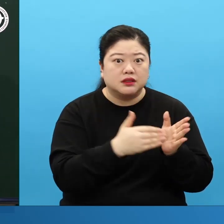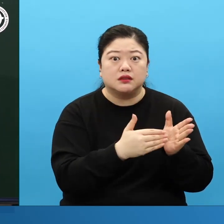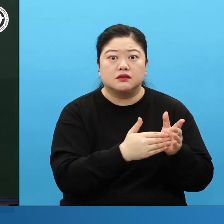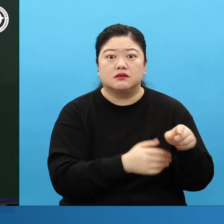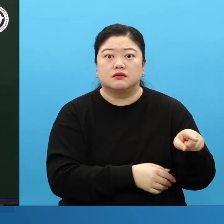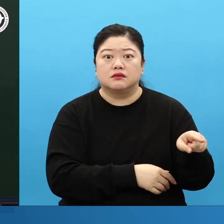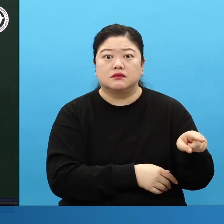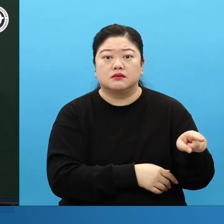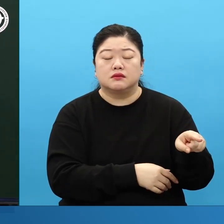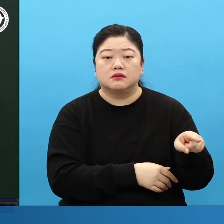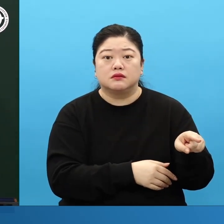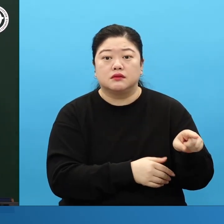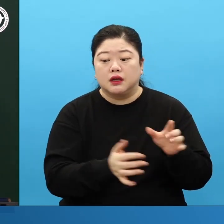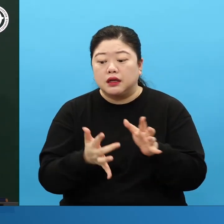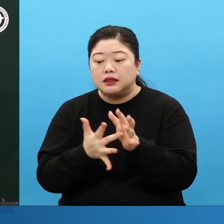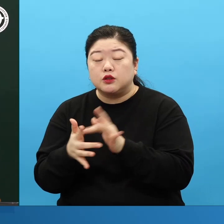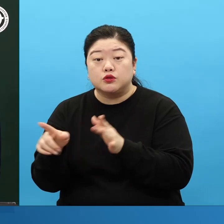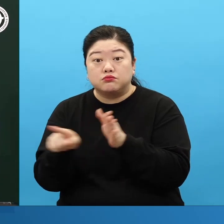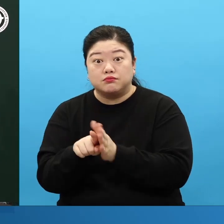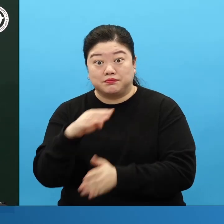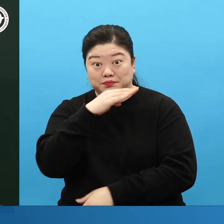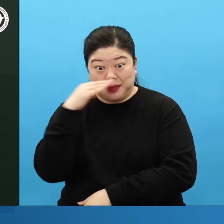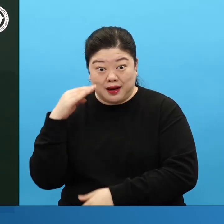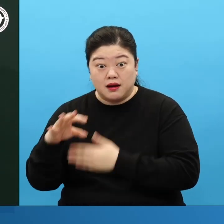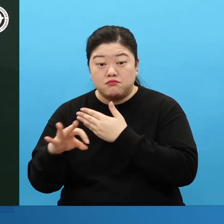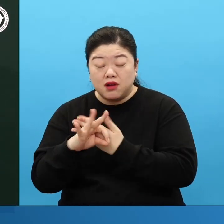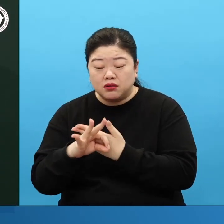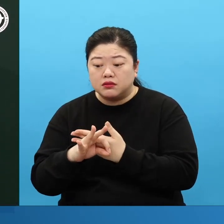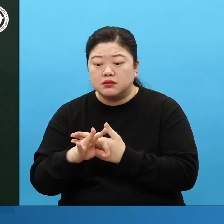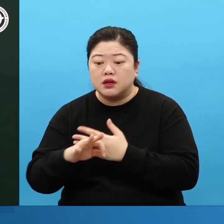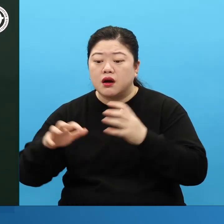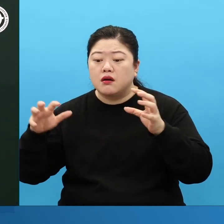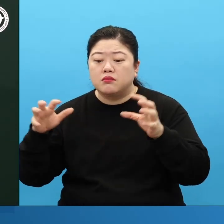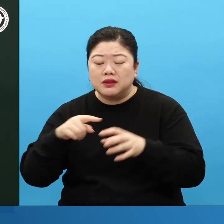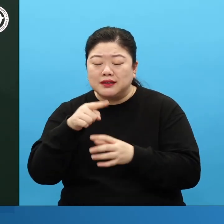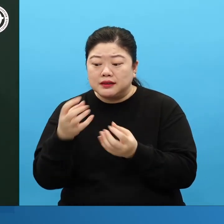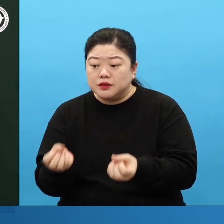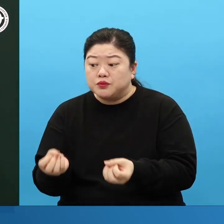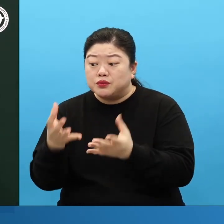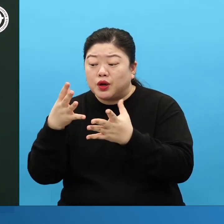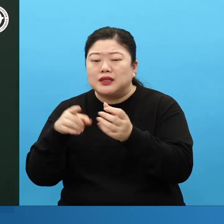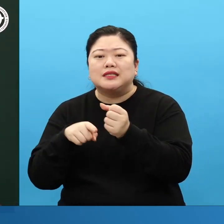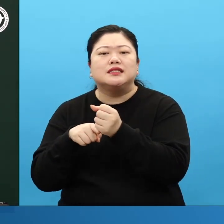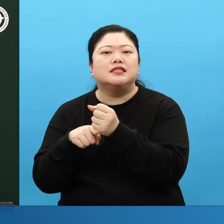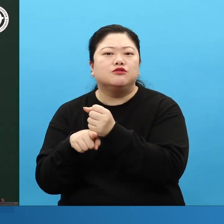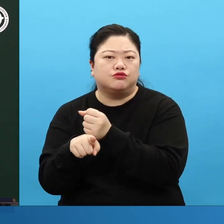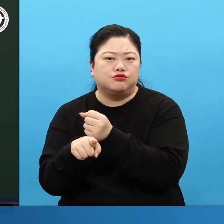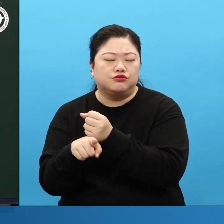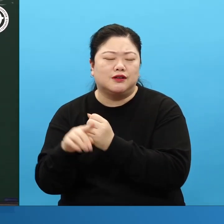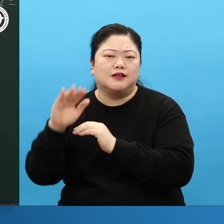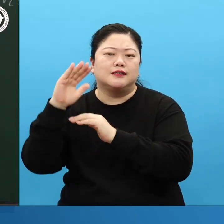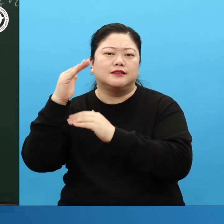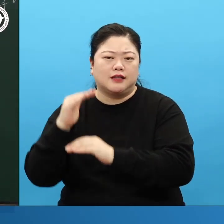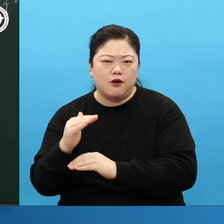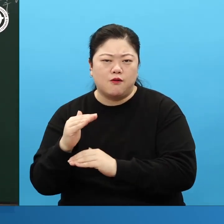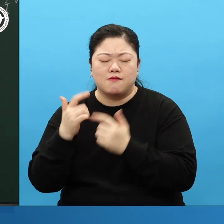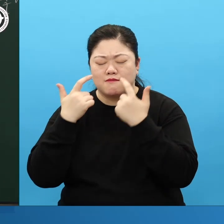de la fiesta. 이걸 확인해야 되는 겁니다. Eso es lo que debemos de confirmar. 그리고